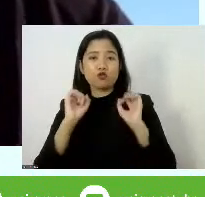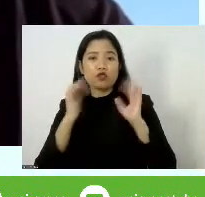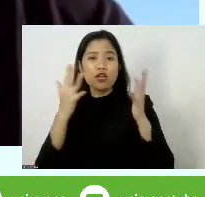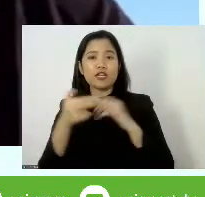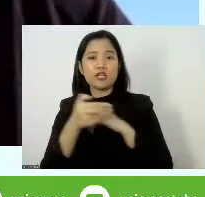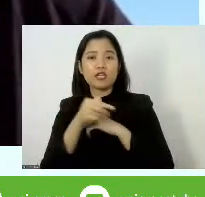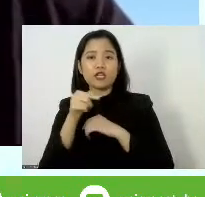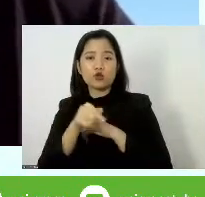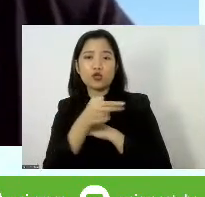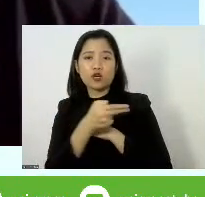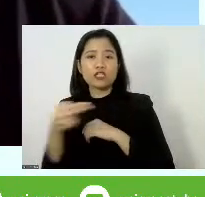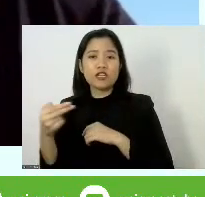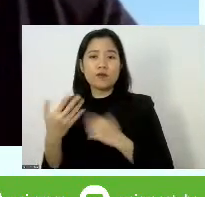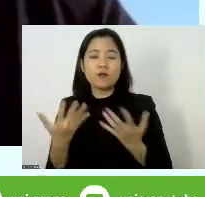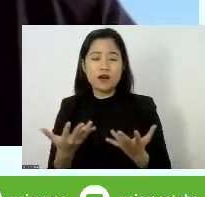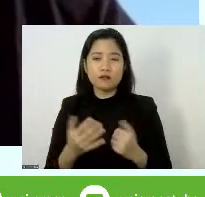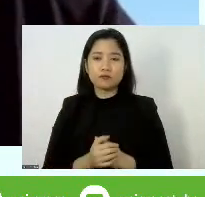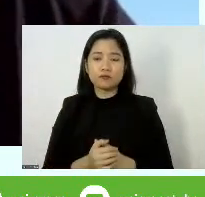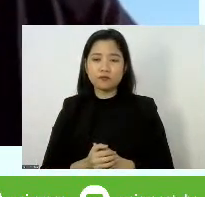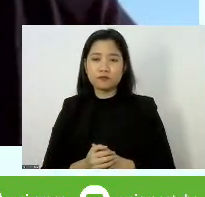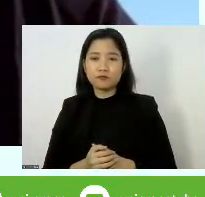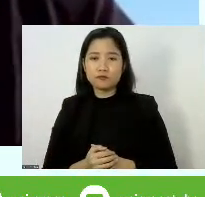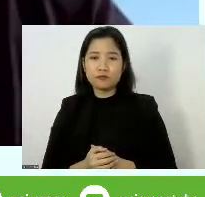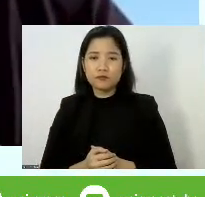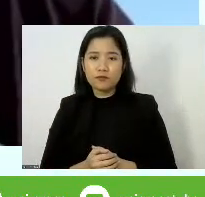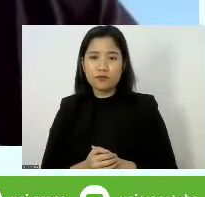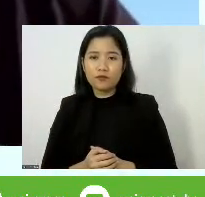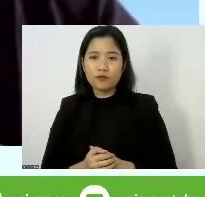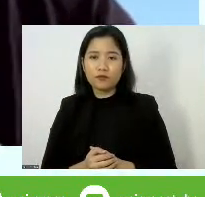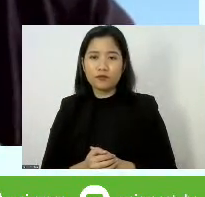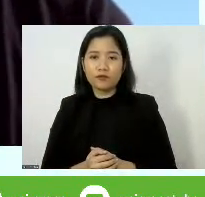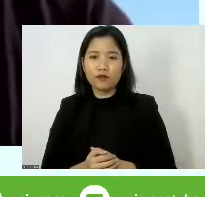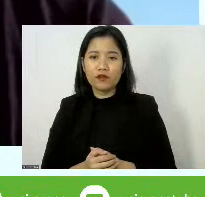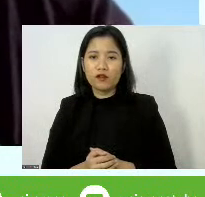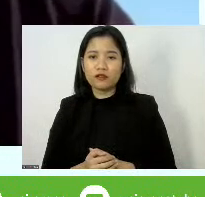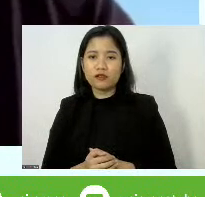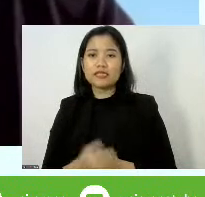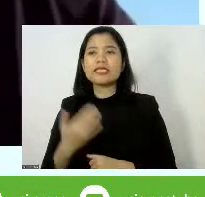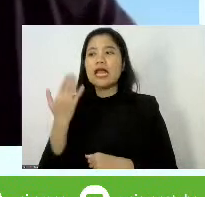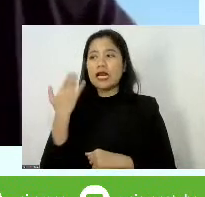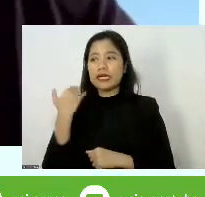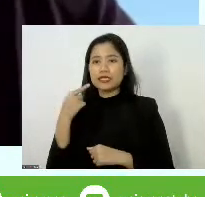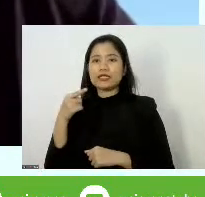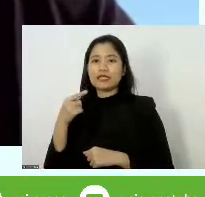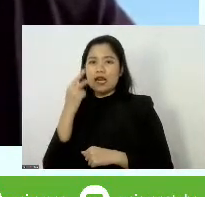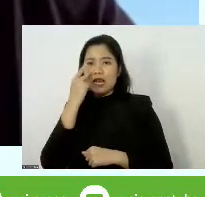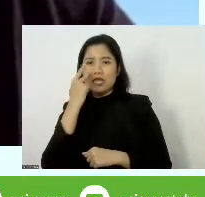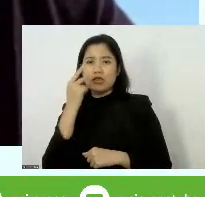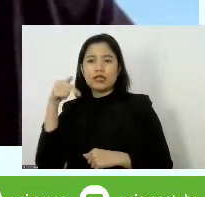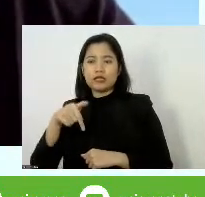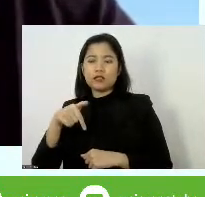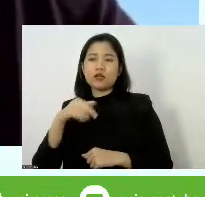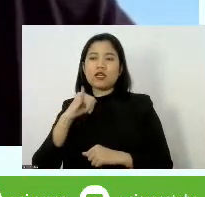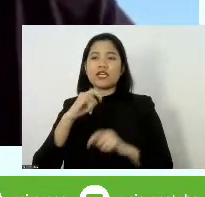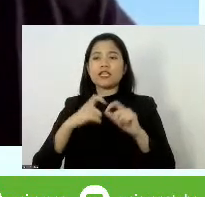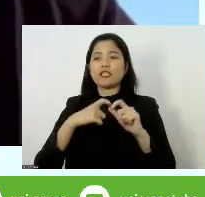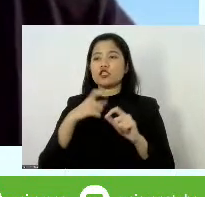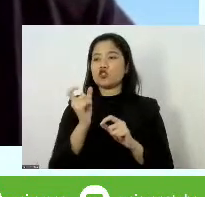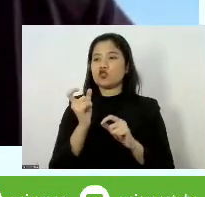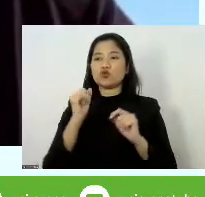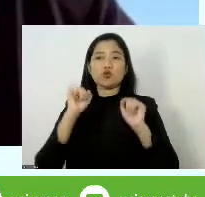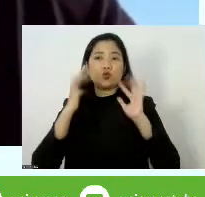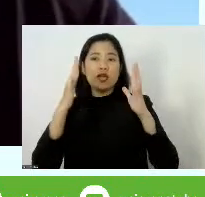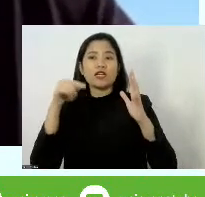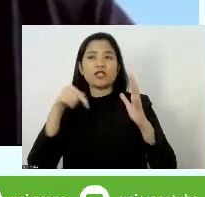Nah dari karena the deep latar belakang yang kami lihat isu dan itu outside Arok